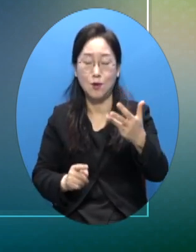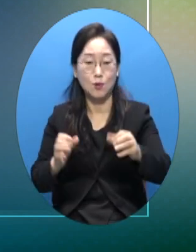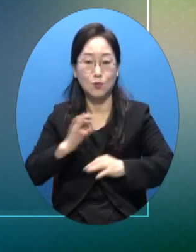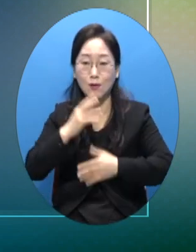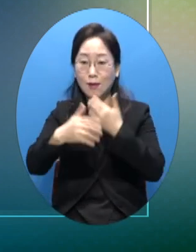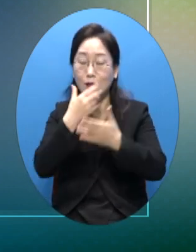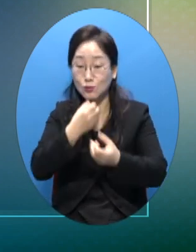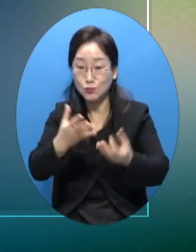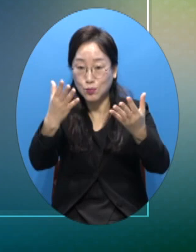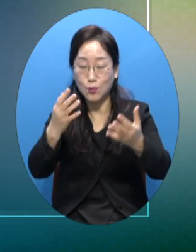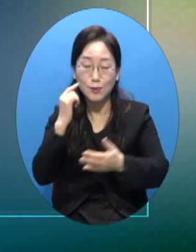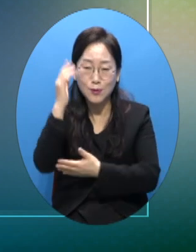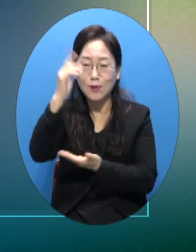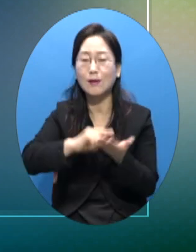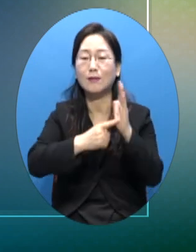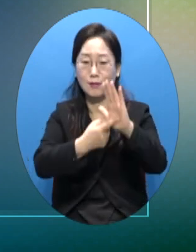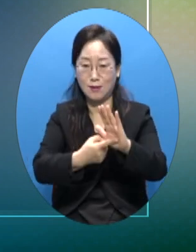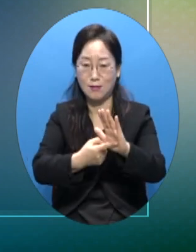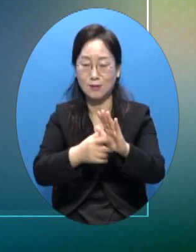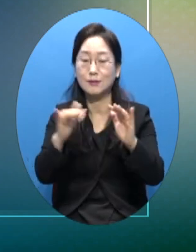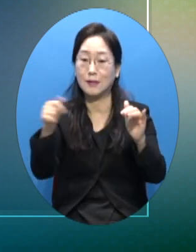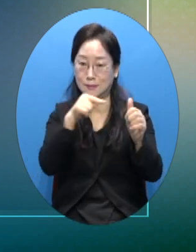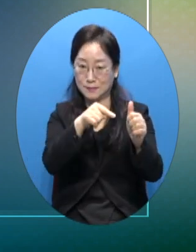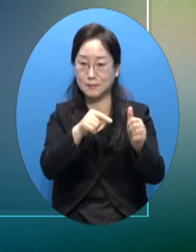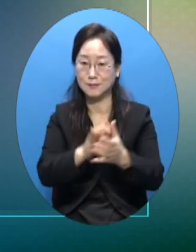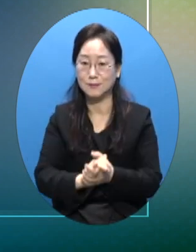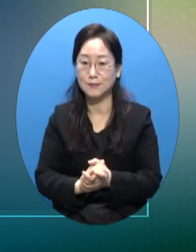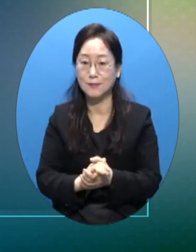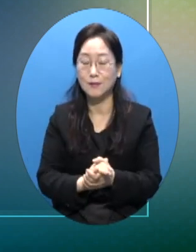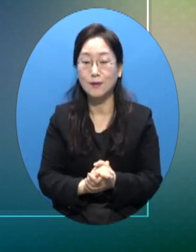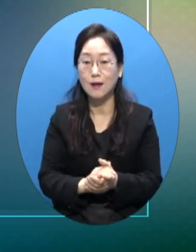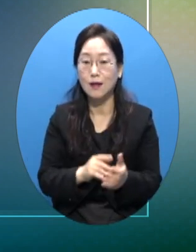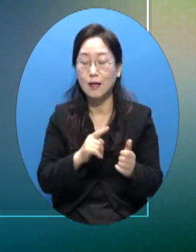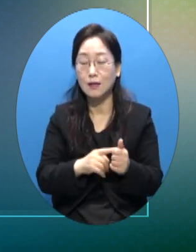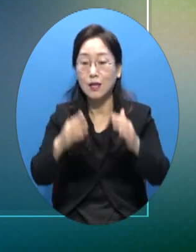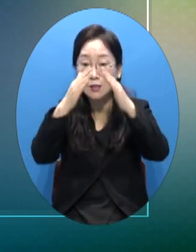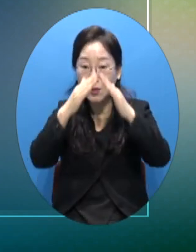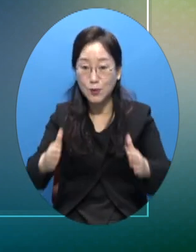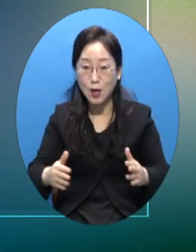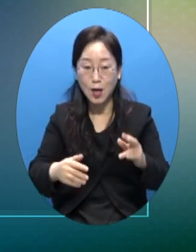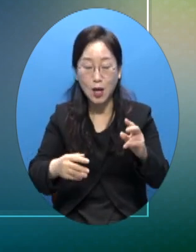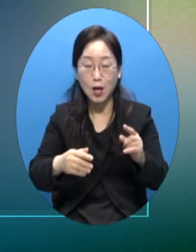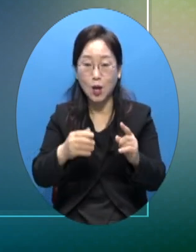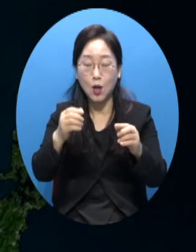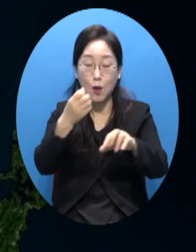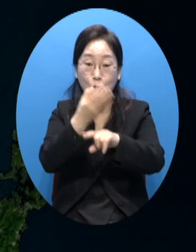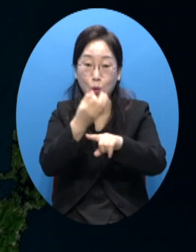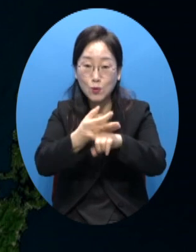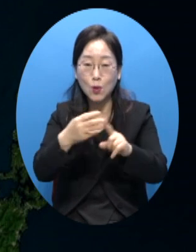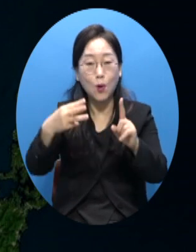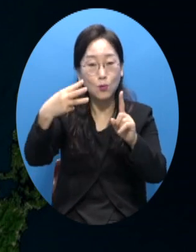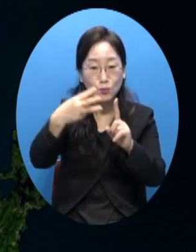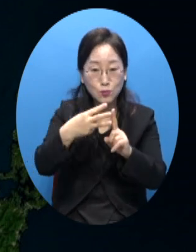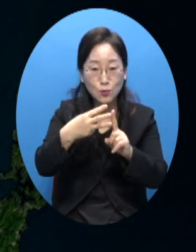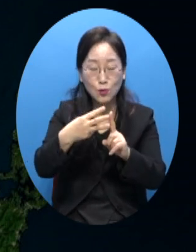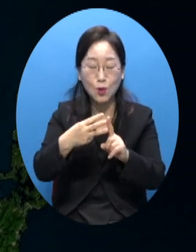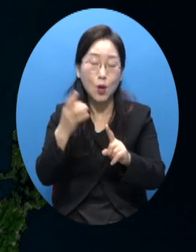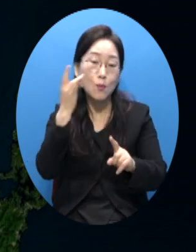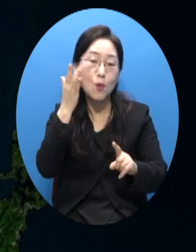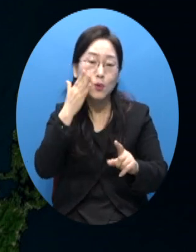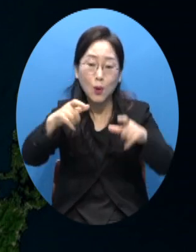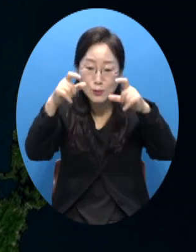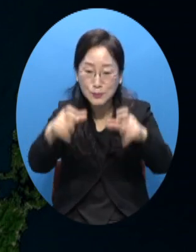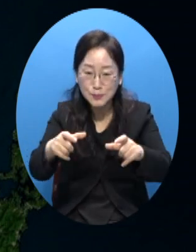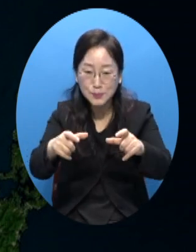하나님 영 되는 귀한 하나님의 사람인데요 이분은 전남보성 벌교에서 삼형제 중 둘째 아들로